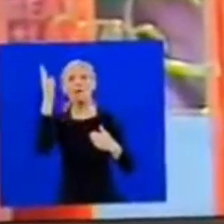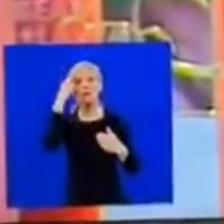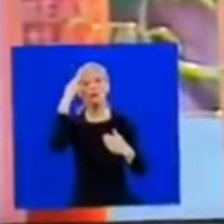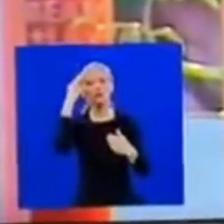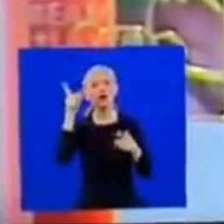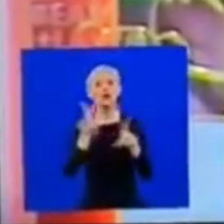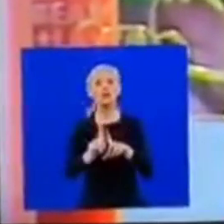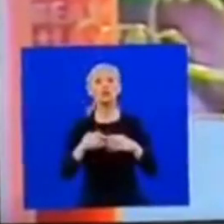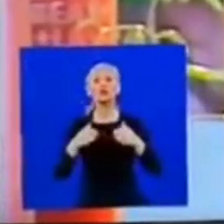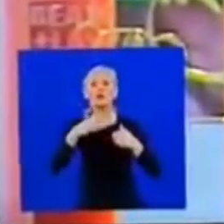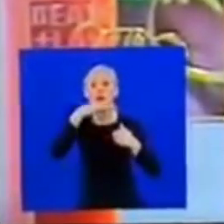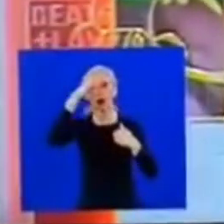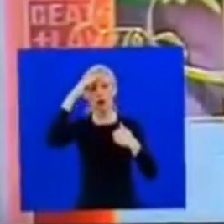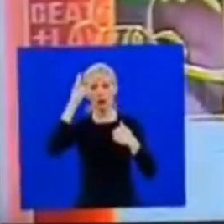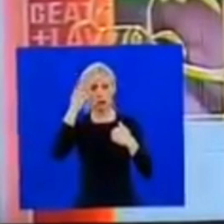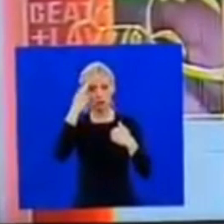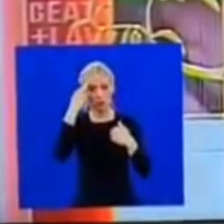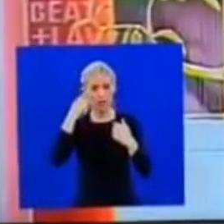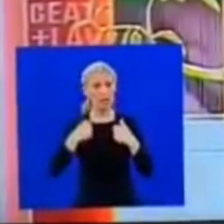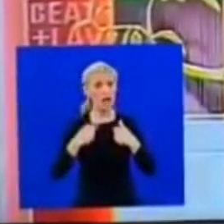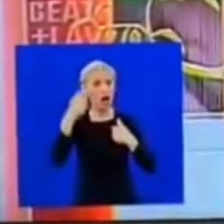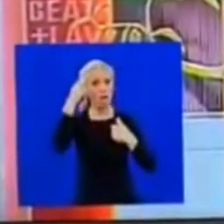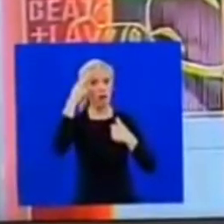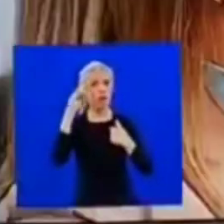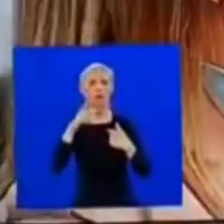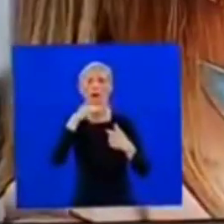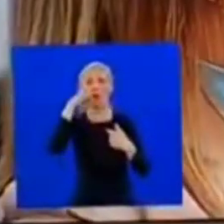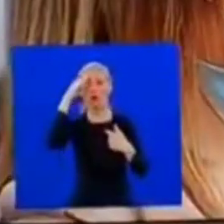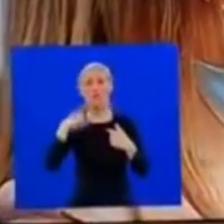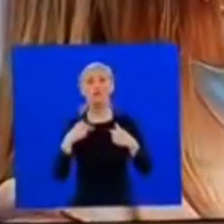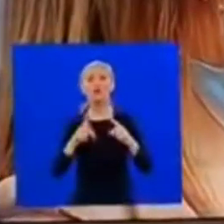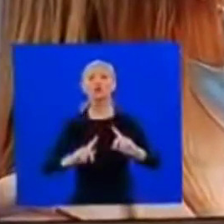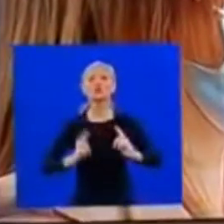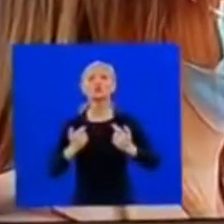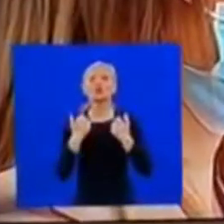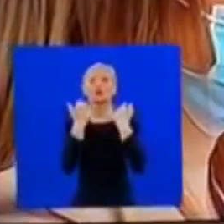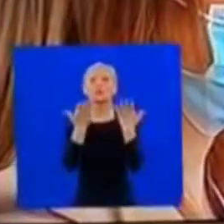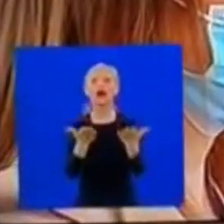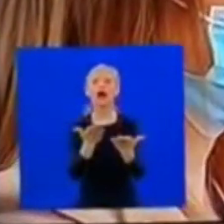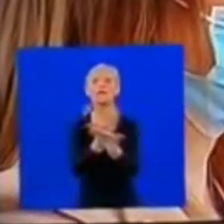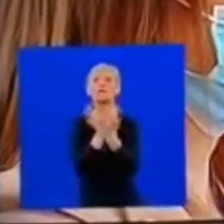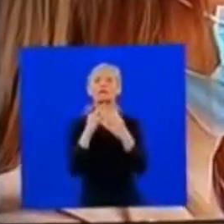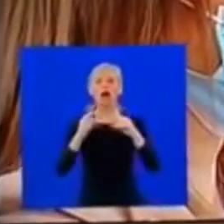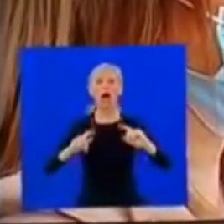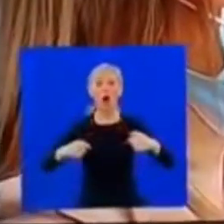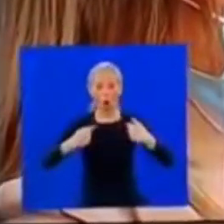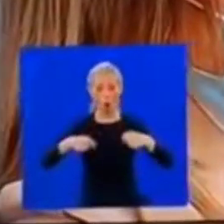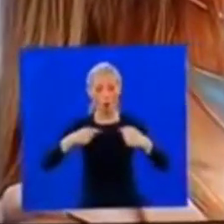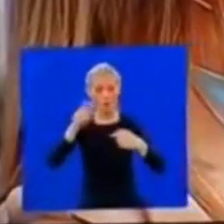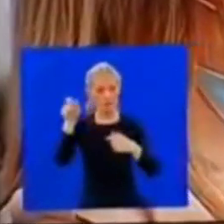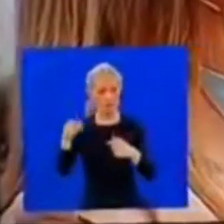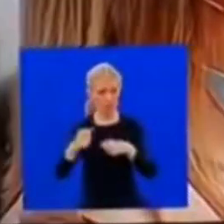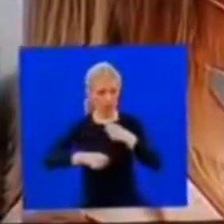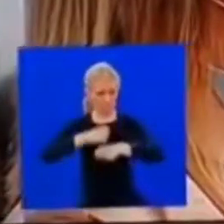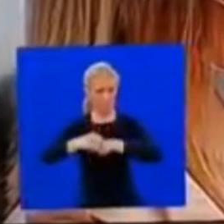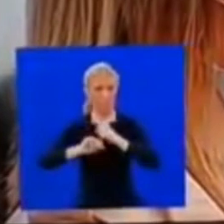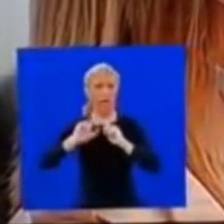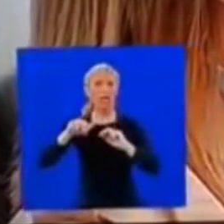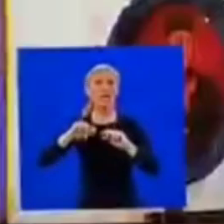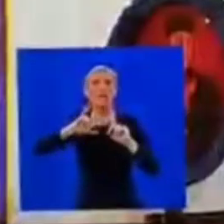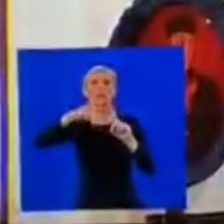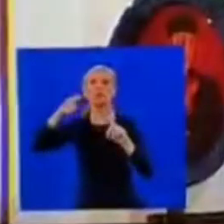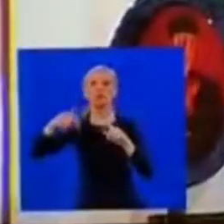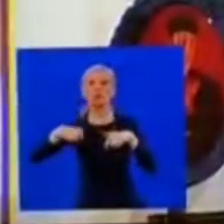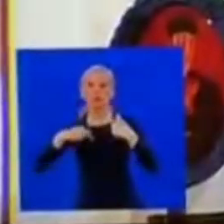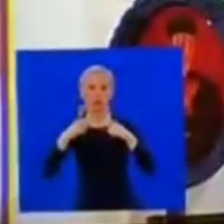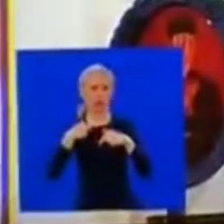poznaje otac i ja poznajem oca i život svoj polažem za ovce. Imam i drugih ovaca